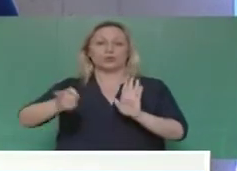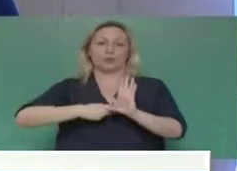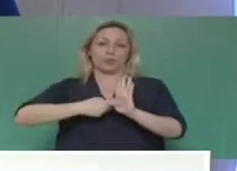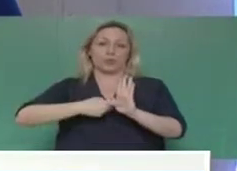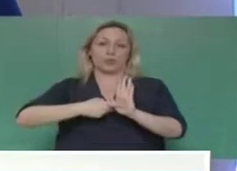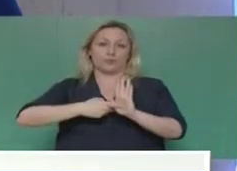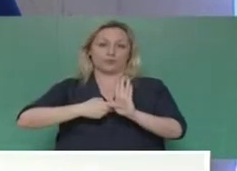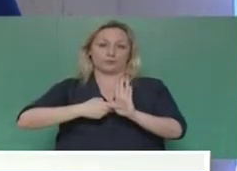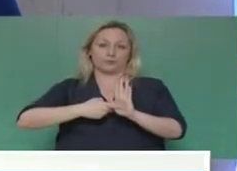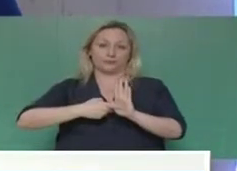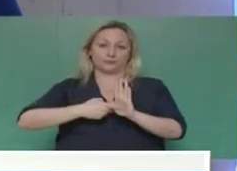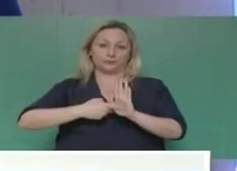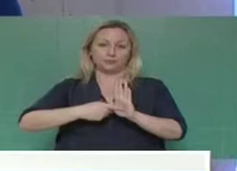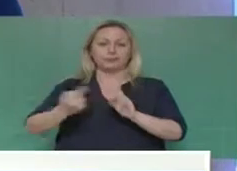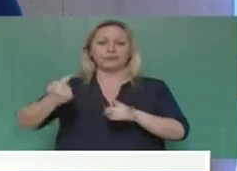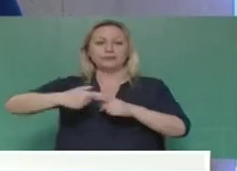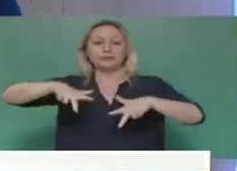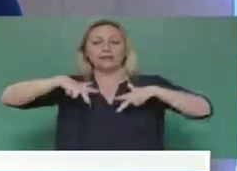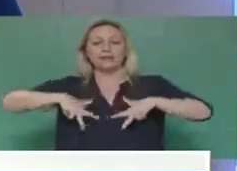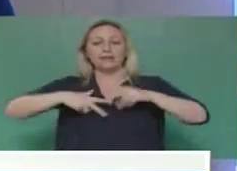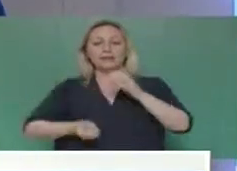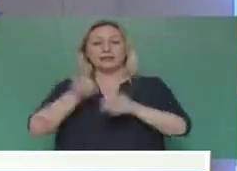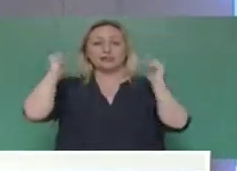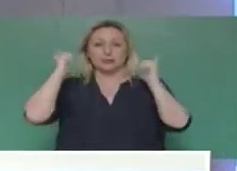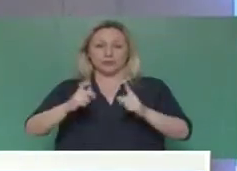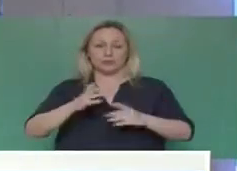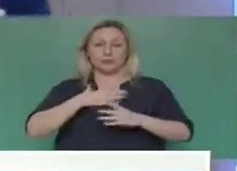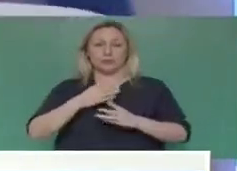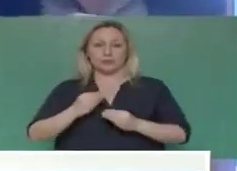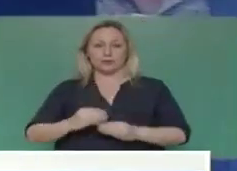και με την κυβέρνηση της Νέας Δημοκρατίας. Ευχαριστώ πολύ.